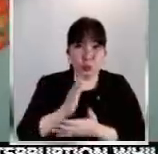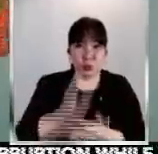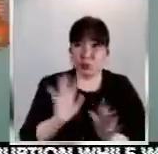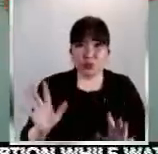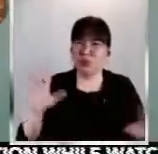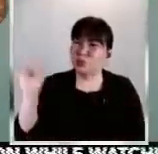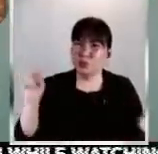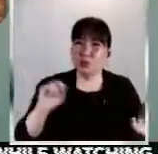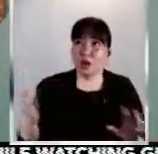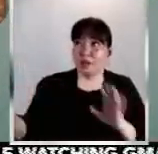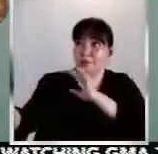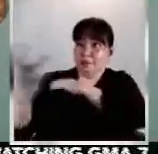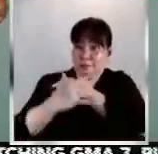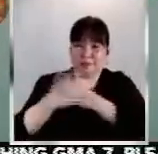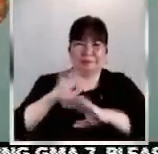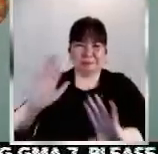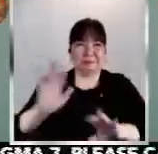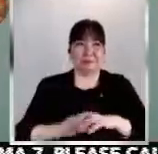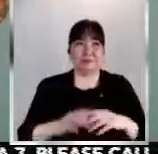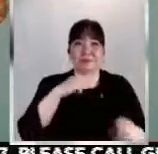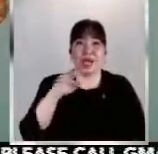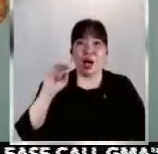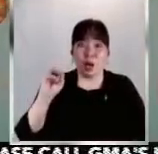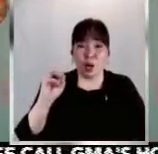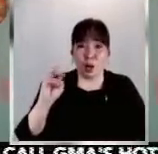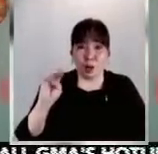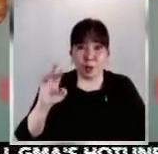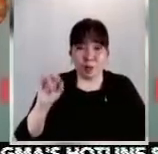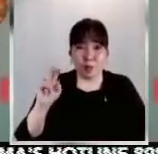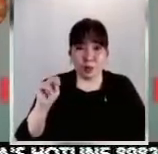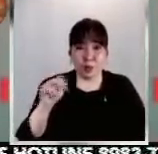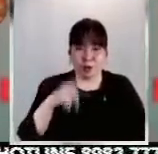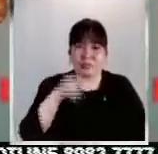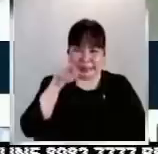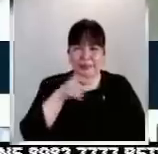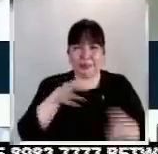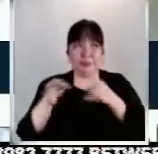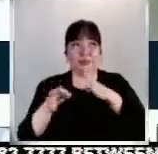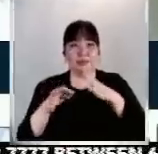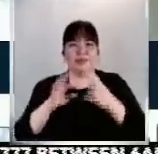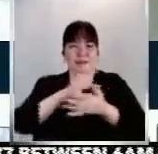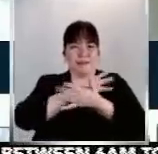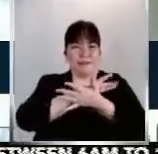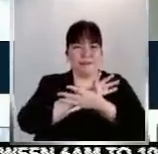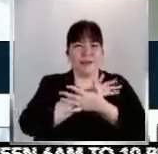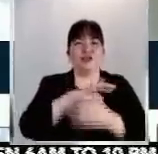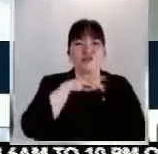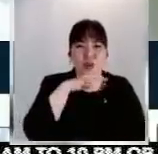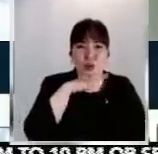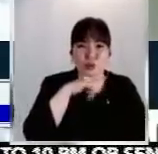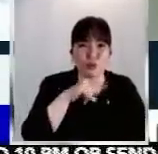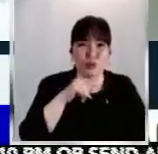magpapahawa. Omicron po ay virus, hindi po siya bakuna. Pwede pa rin pong magdulot ng malaking pinsala. Sabi nga po ng WHO, huwag